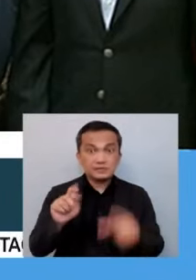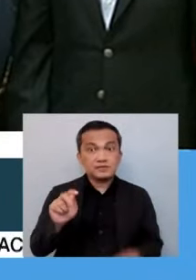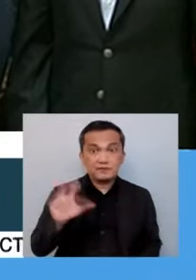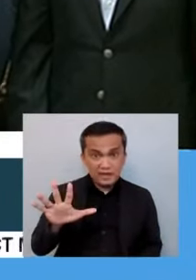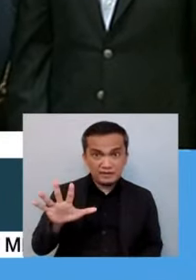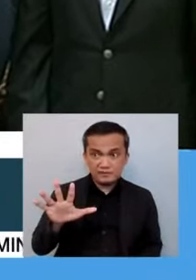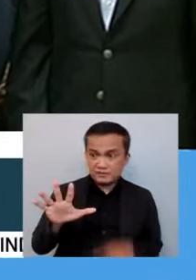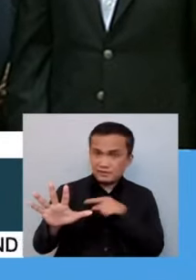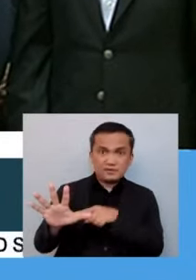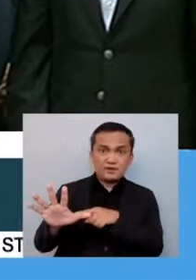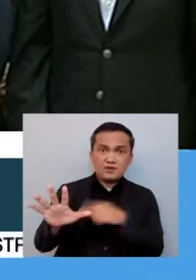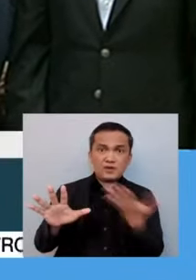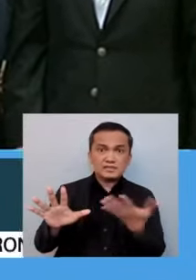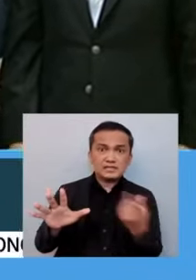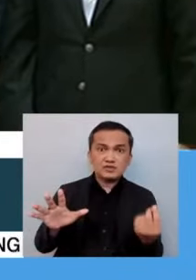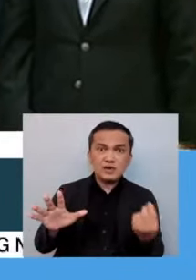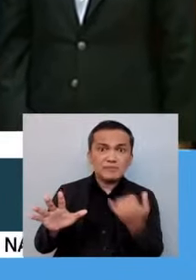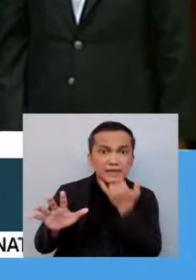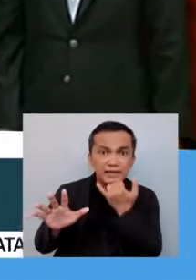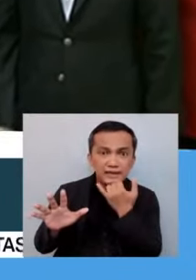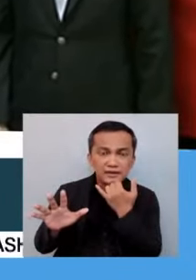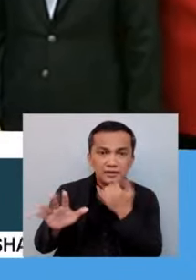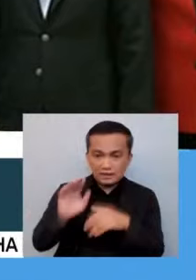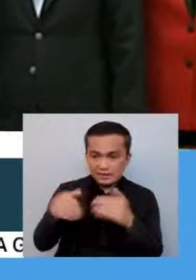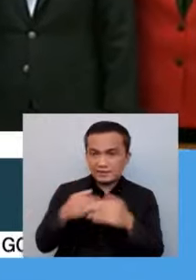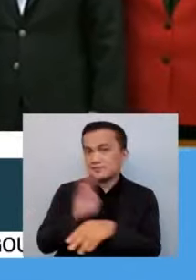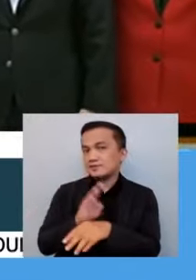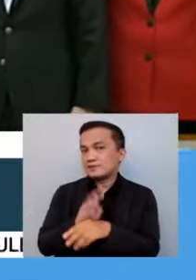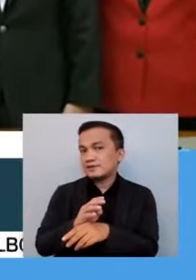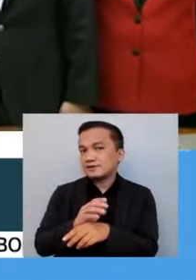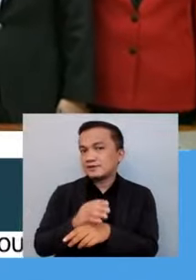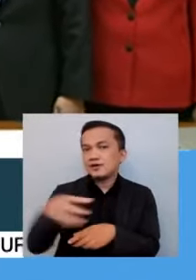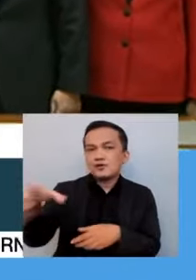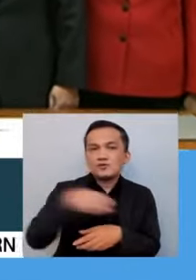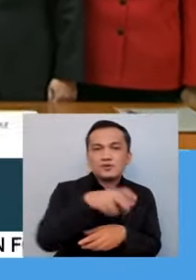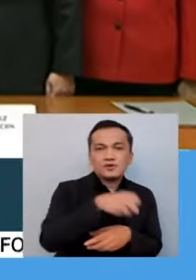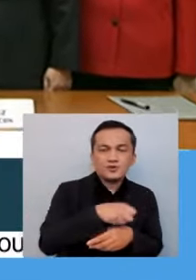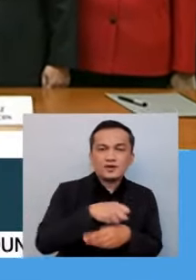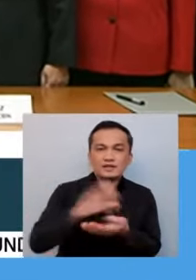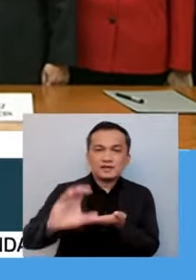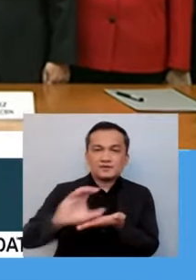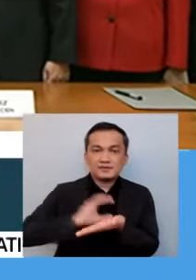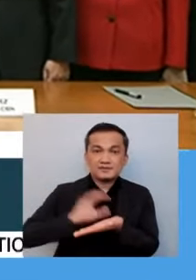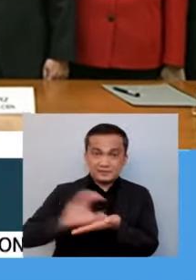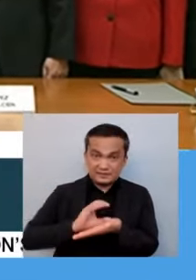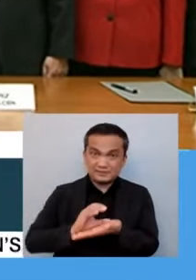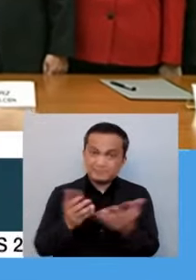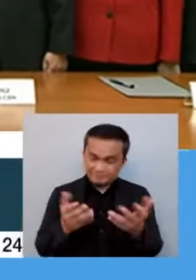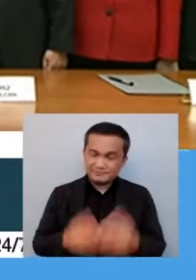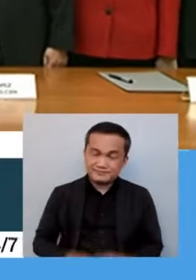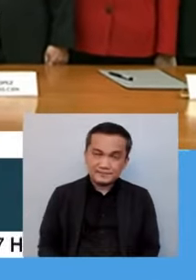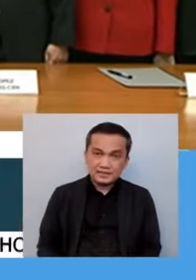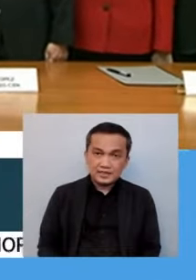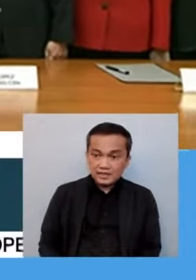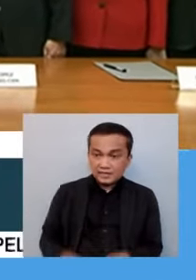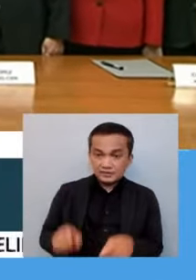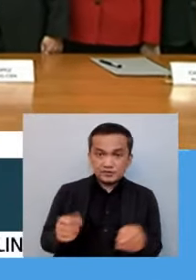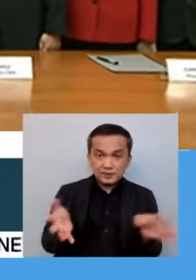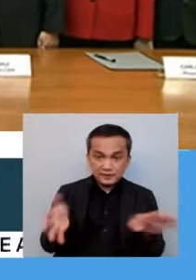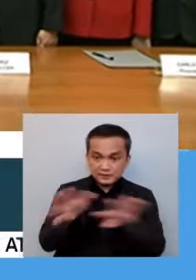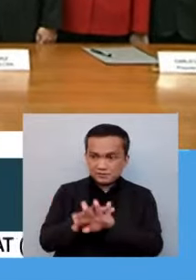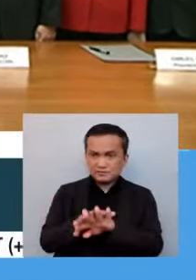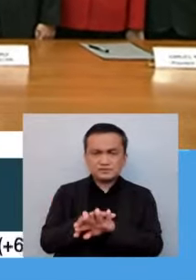siyang binayulate. Alam nyo, lahat naman ng business kumukuha ng investor ng kapital. No? Itong pagsanib-puwersa nila,